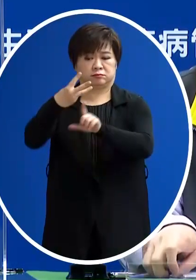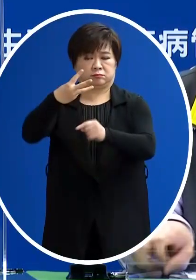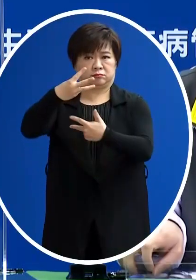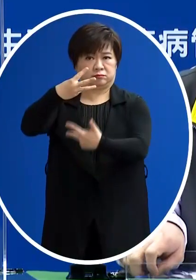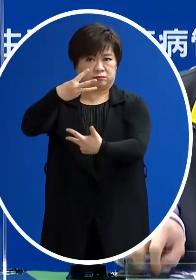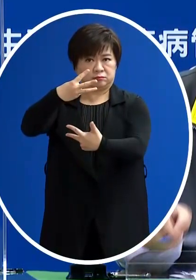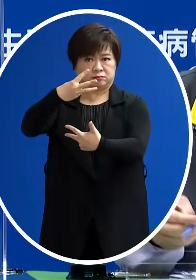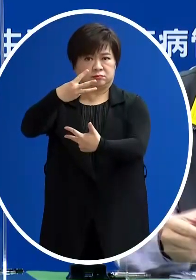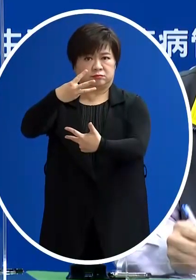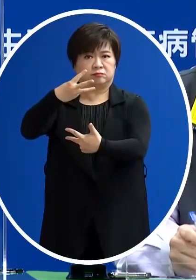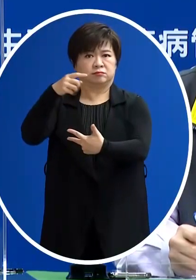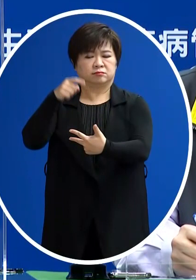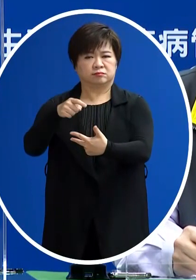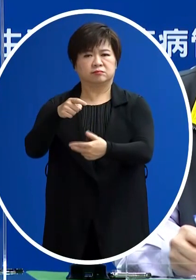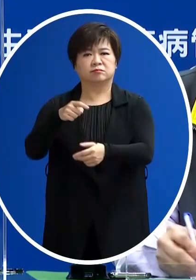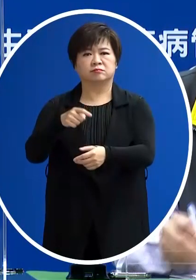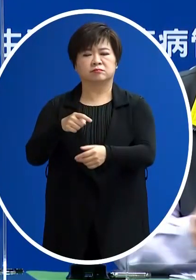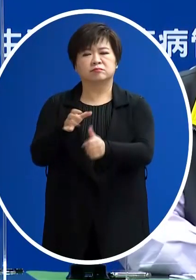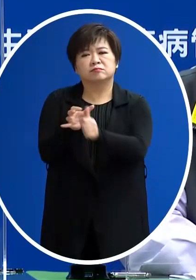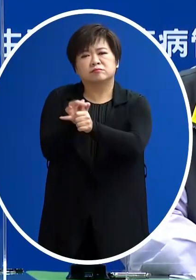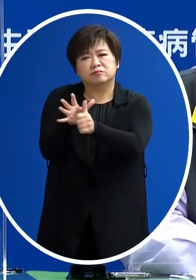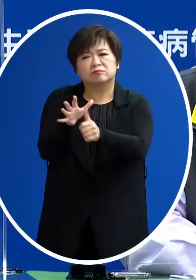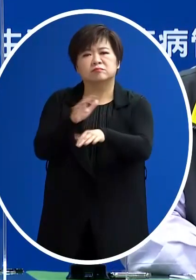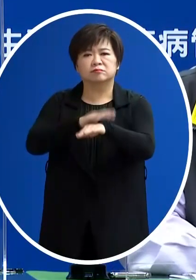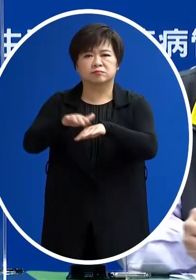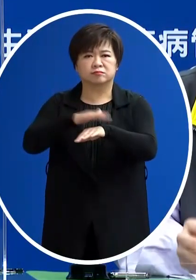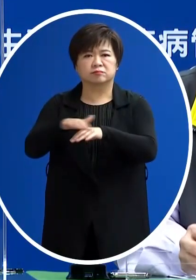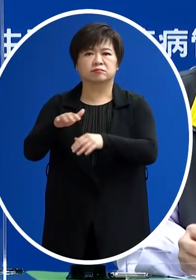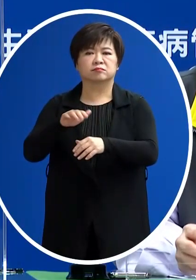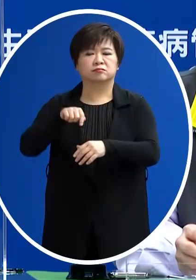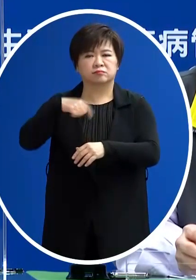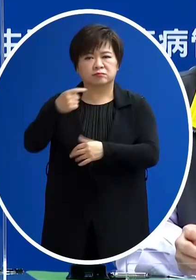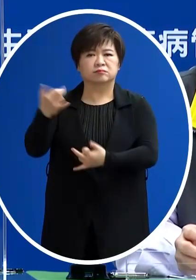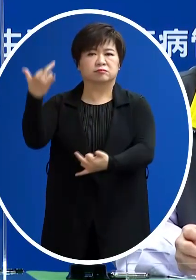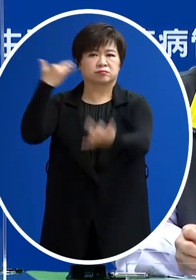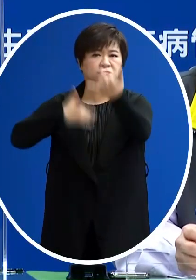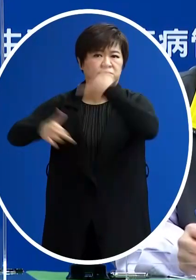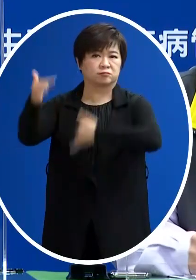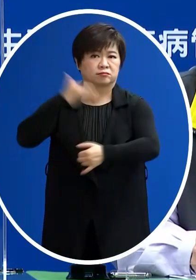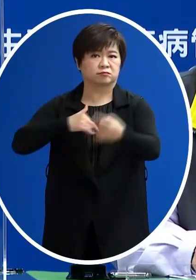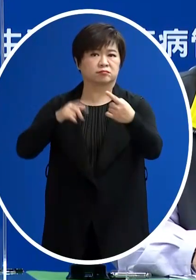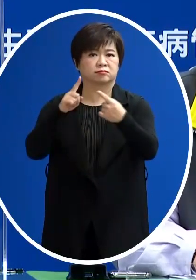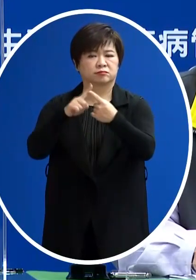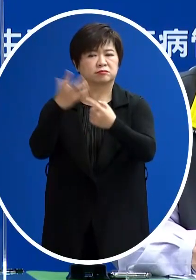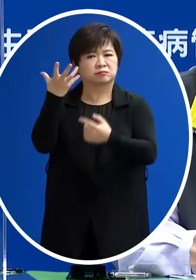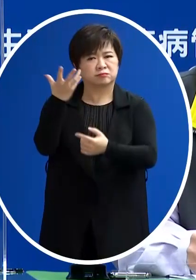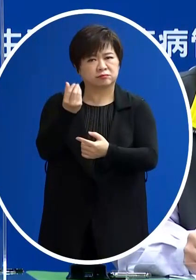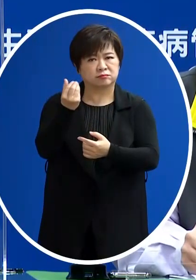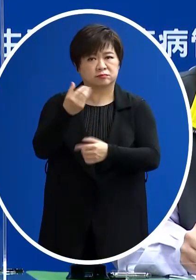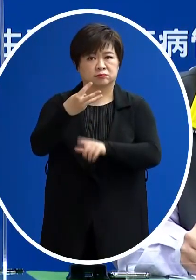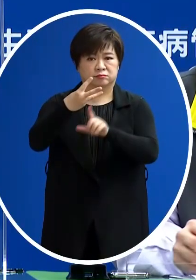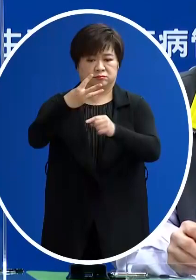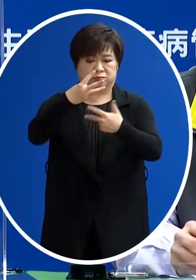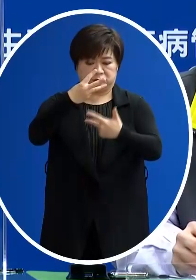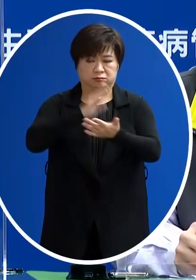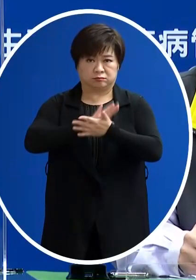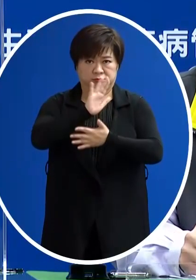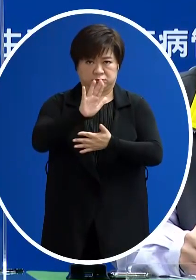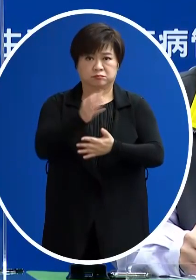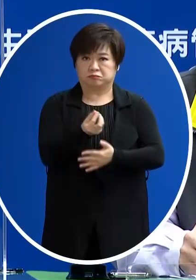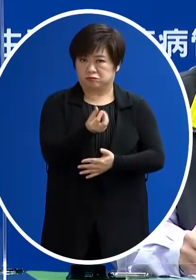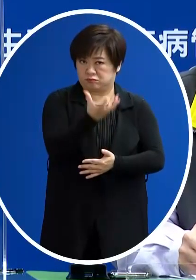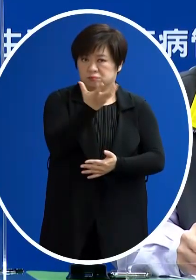3月7号就会放松，所以过来入境的会少，可是3月7号以后可能人又会多起